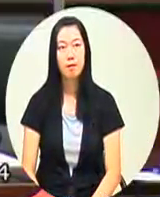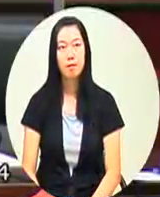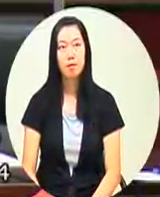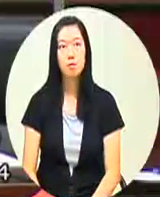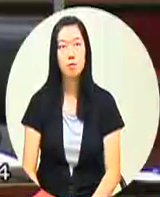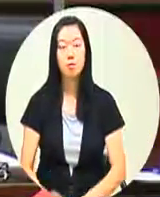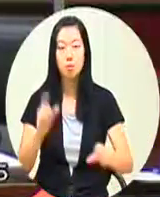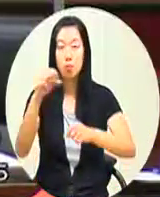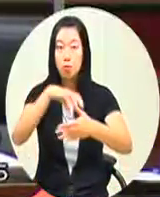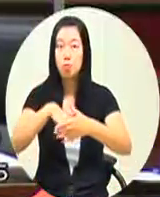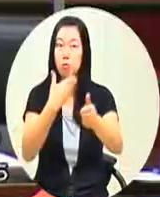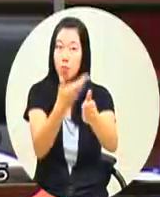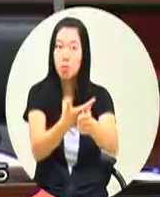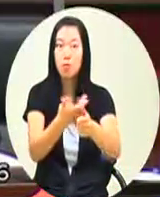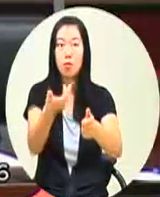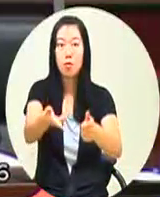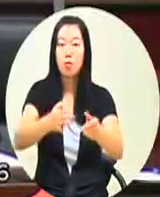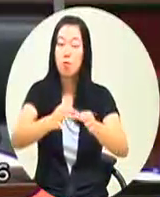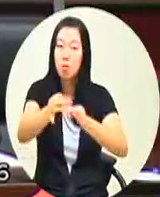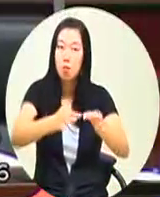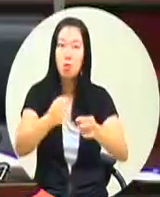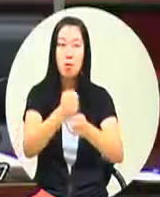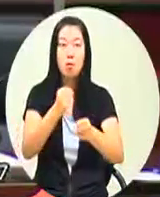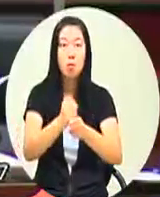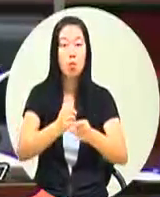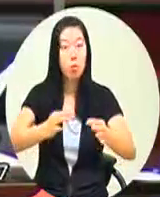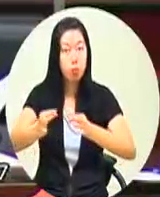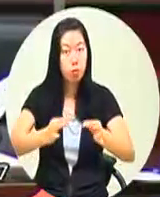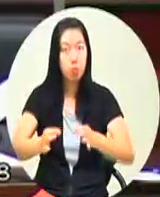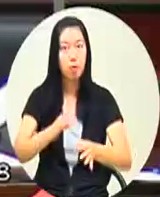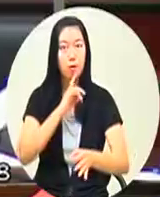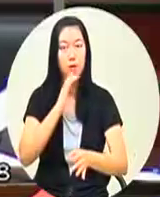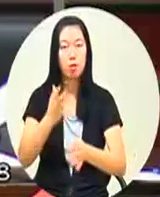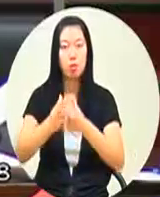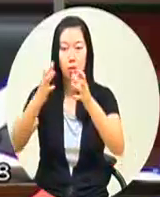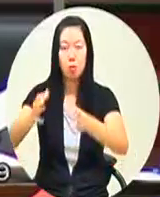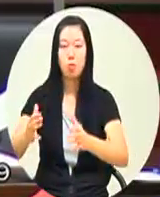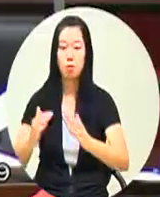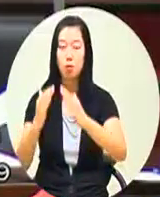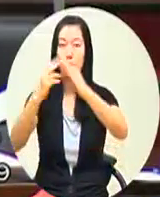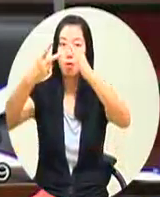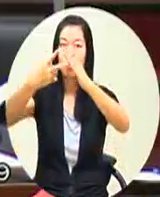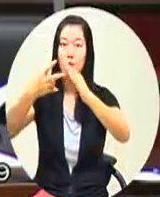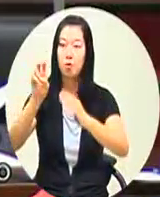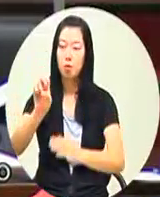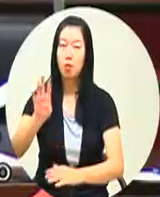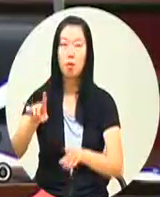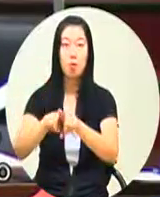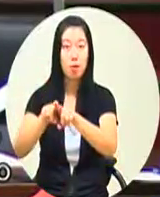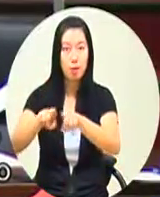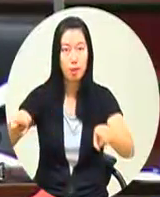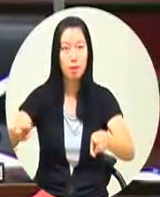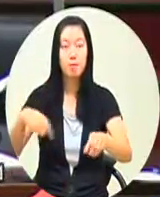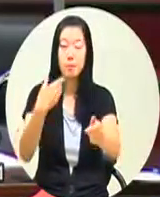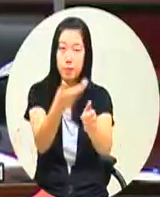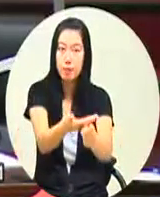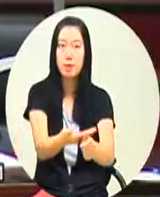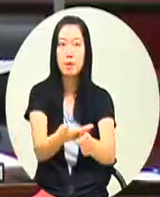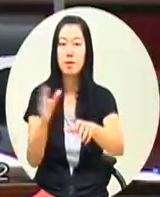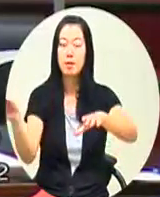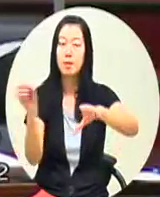店面做生意的嘛？对不对？ 我们的安置计划就是说，我们新建两层楼二四坪的一个土地的